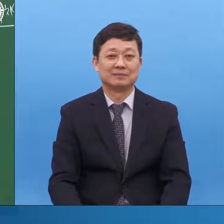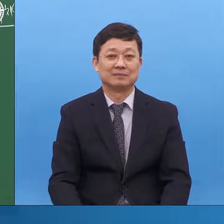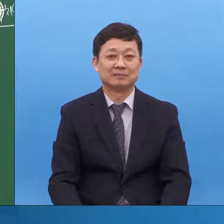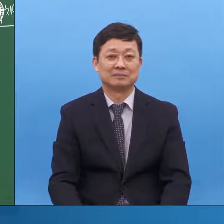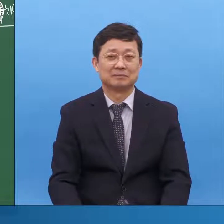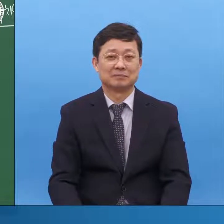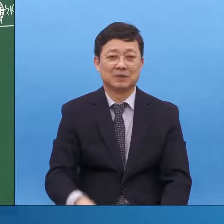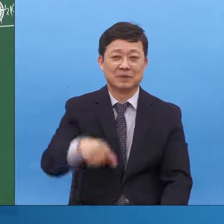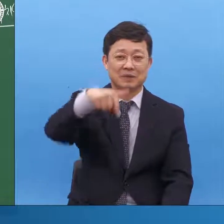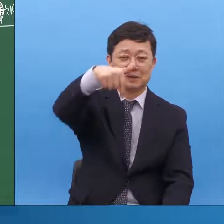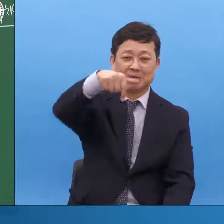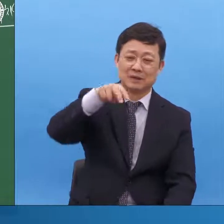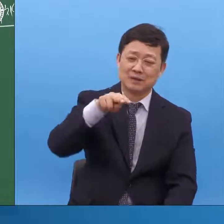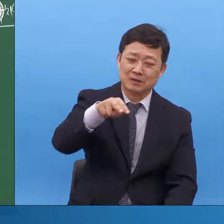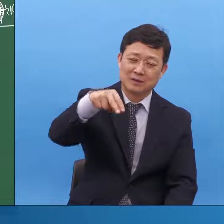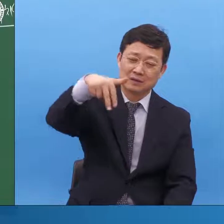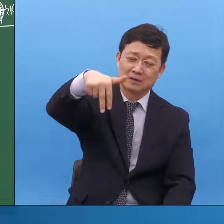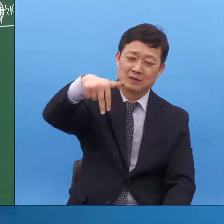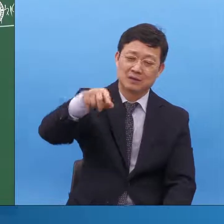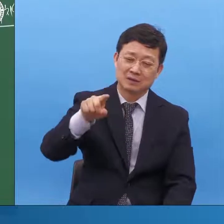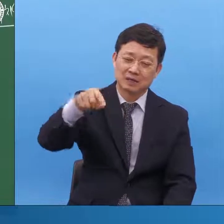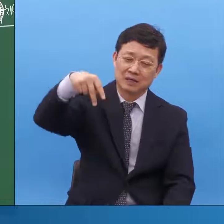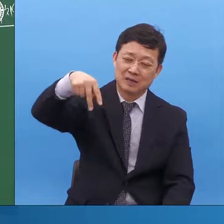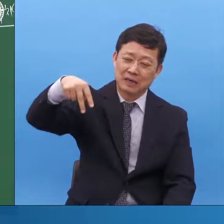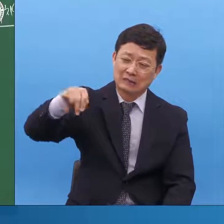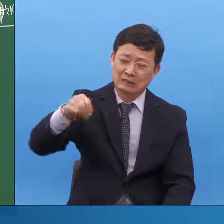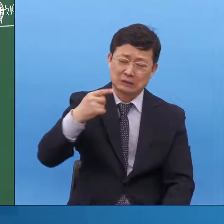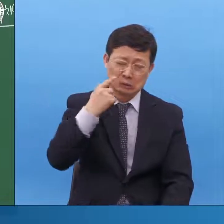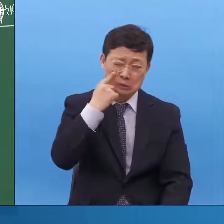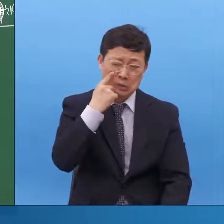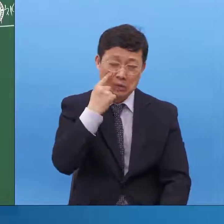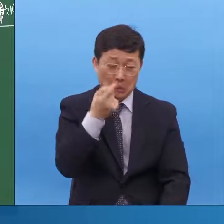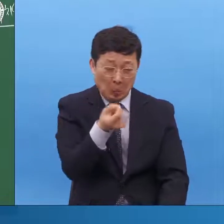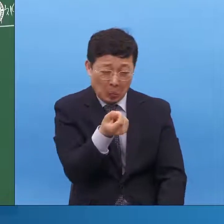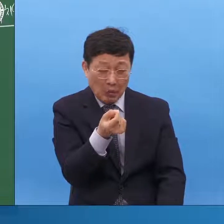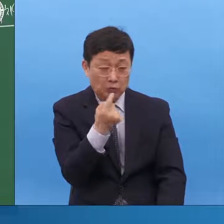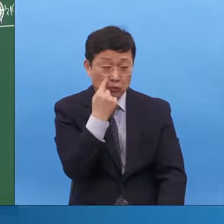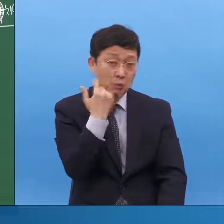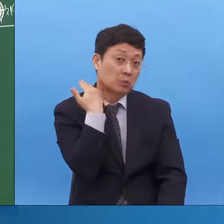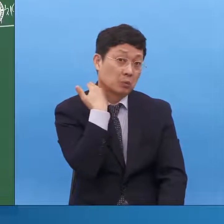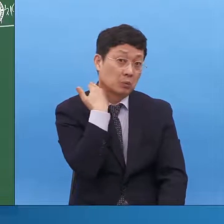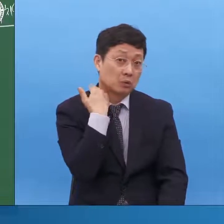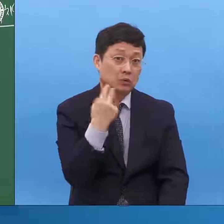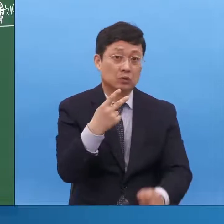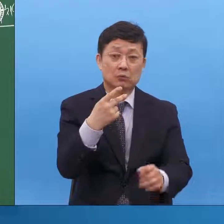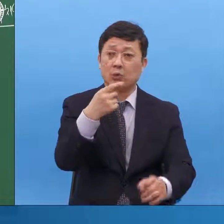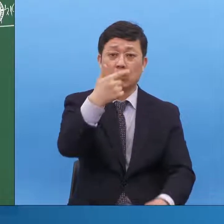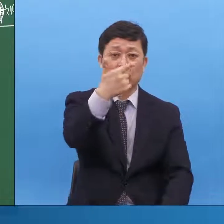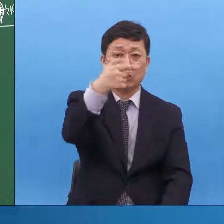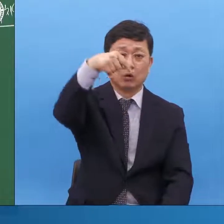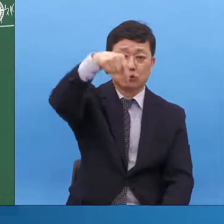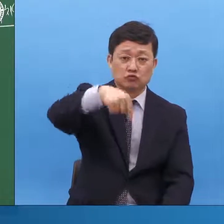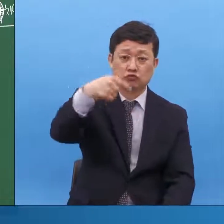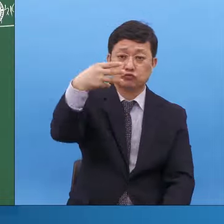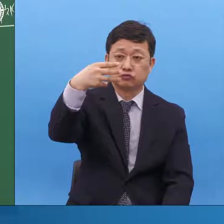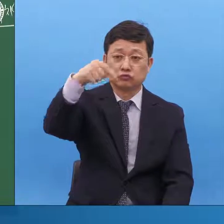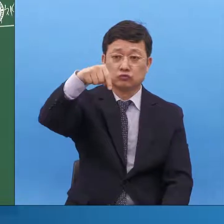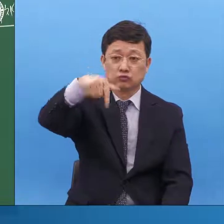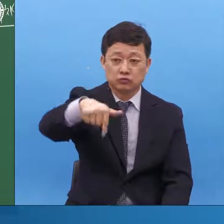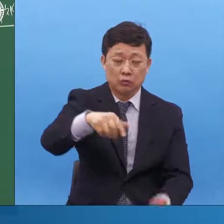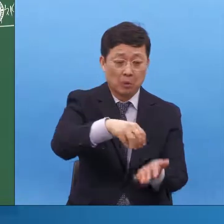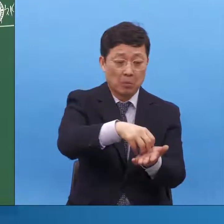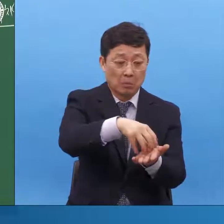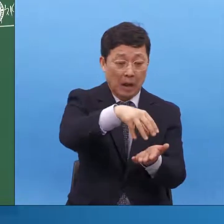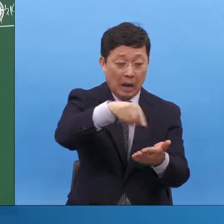개자씨 같은 거. And 저 things 안 like that mustard seed, 보이잖아요. it's so small you can't see 누르. it. Or leaf. 전부 특징이 뭐예요? What's the characteristic 밭에 of all 가면 these things? 보아. And the